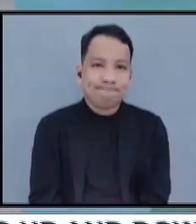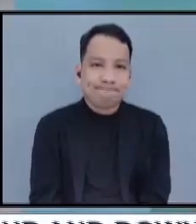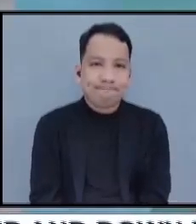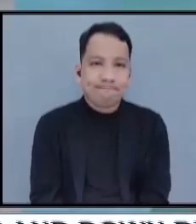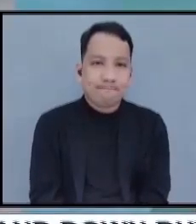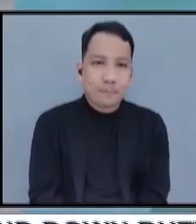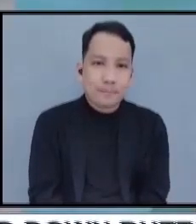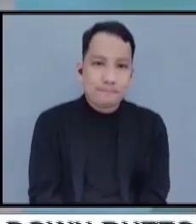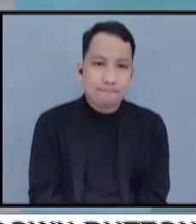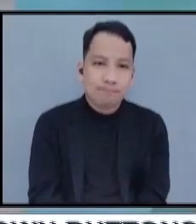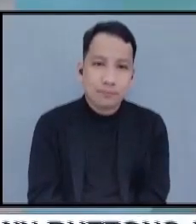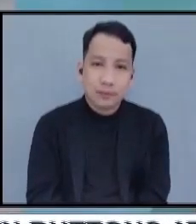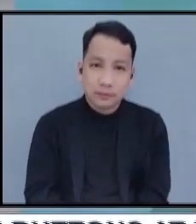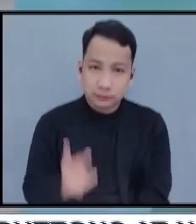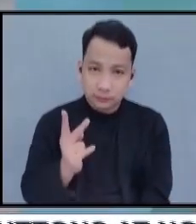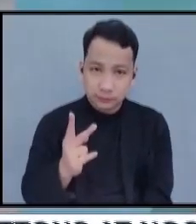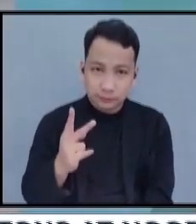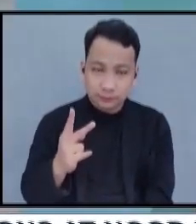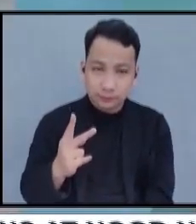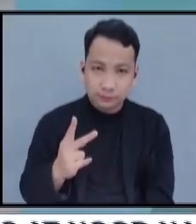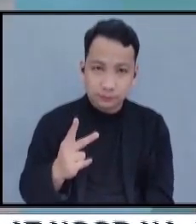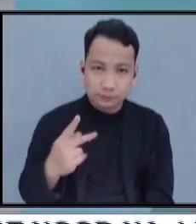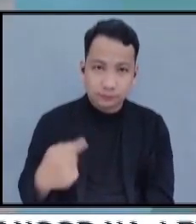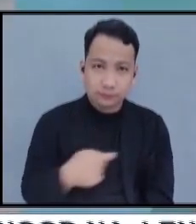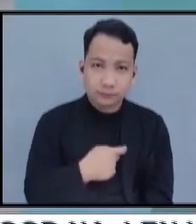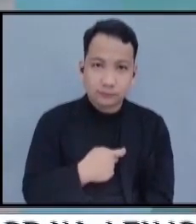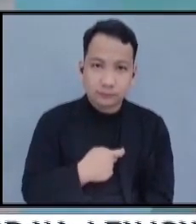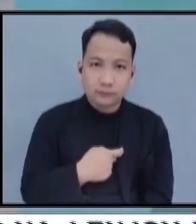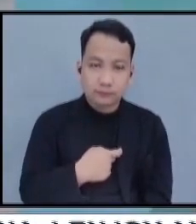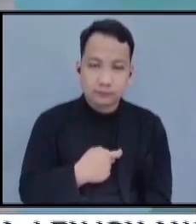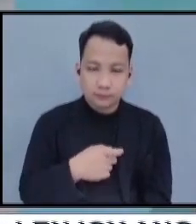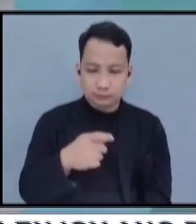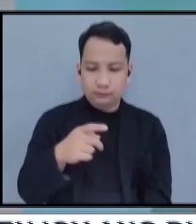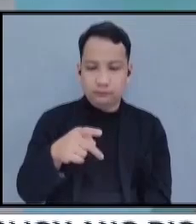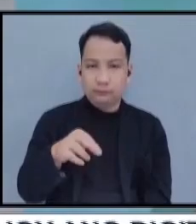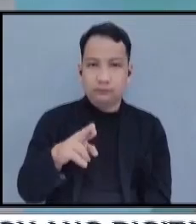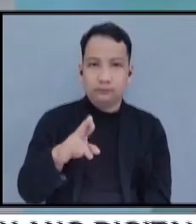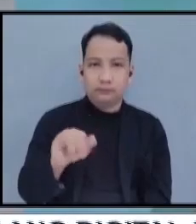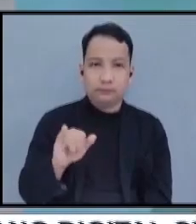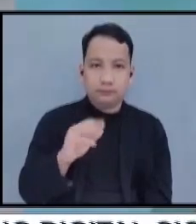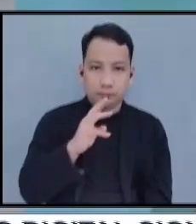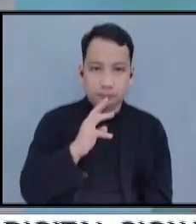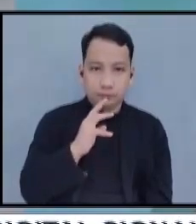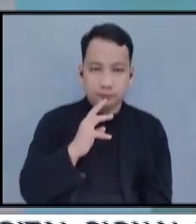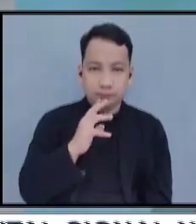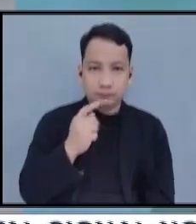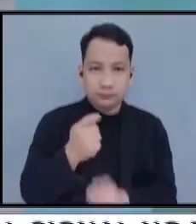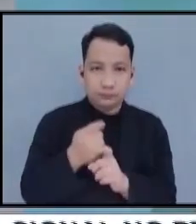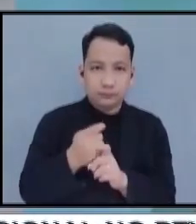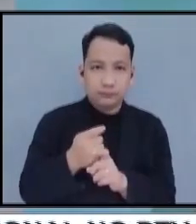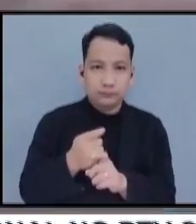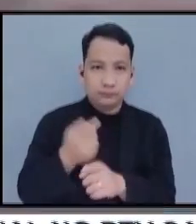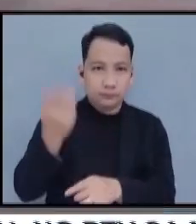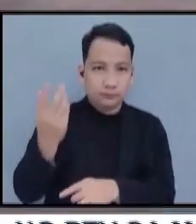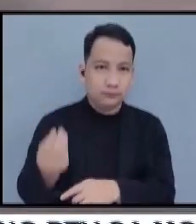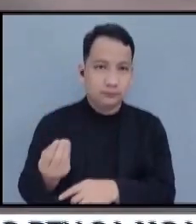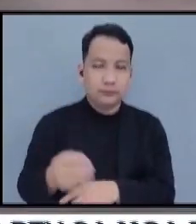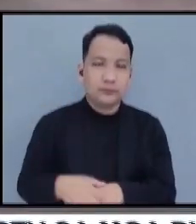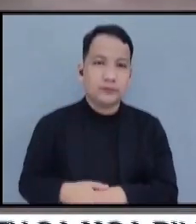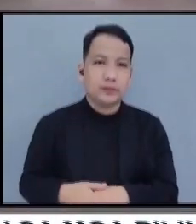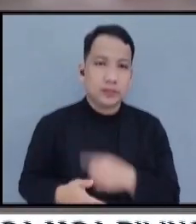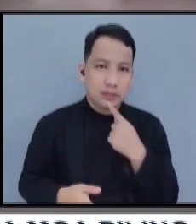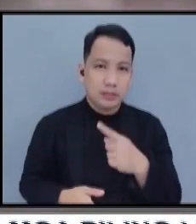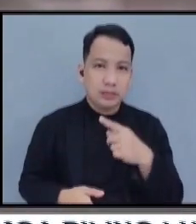Dalawang nasuwi ng magbanggaan ng isang ferry at water taxi sa Verde Island sa Batangas. Ayon sa Philippine Coast